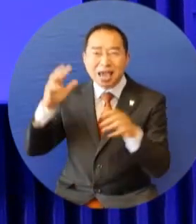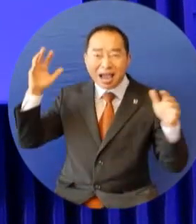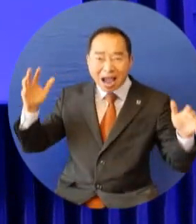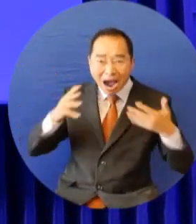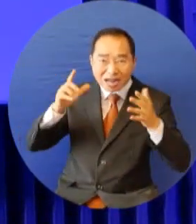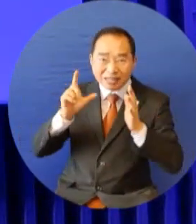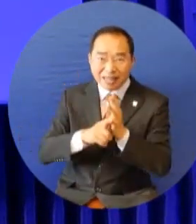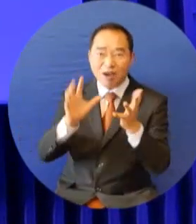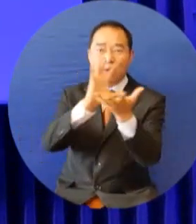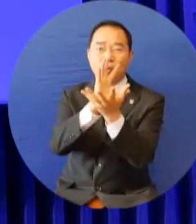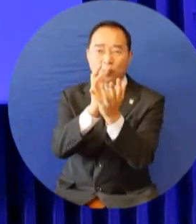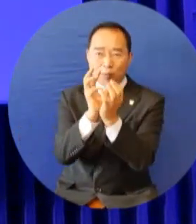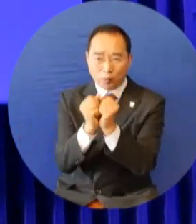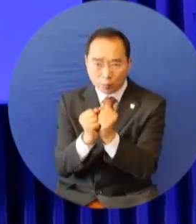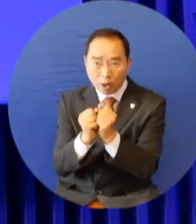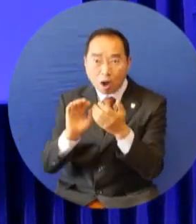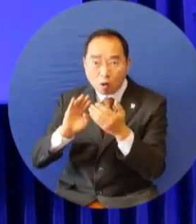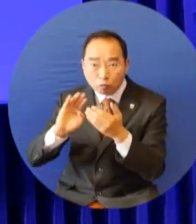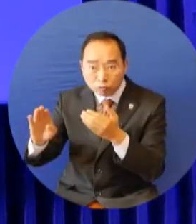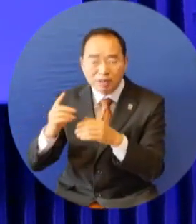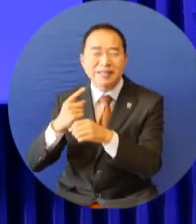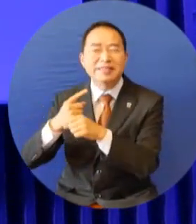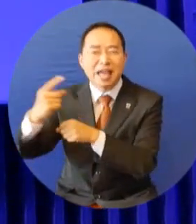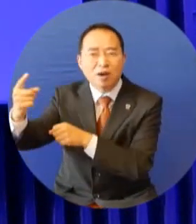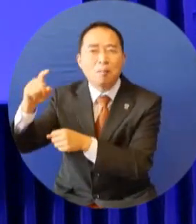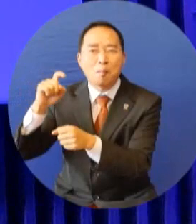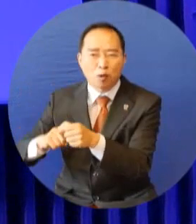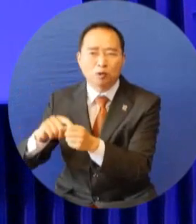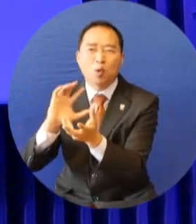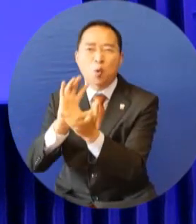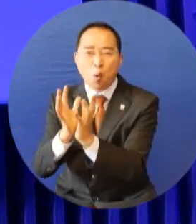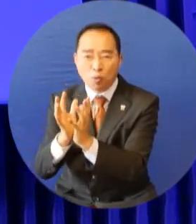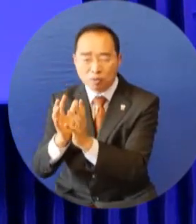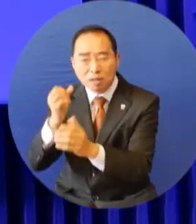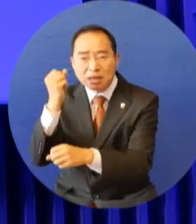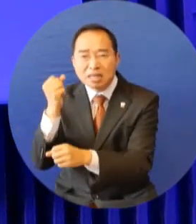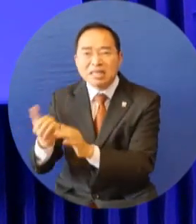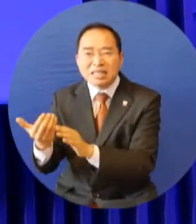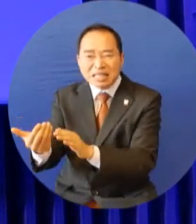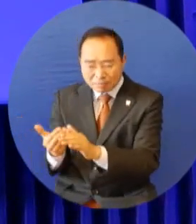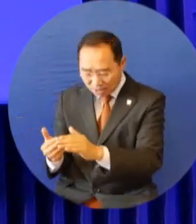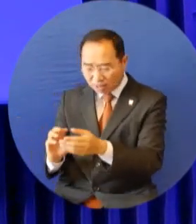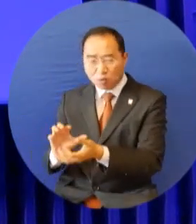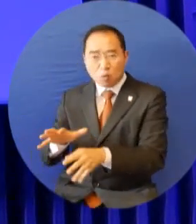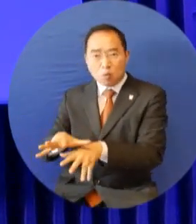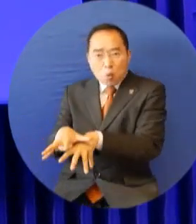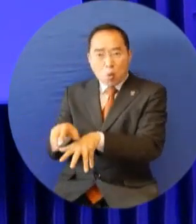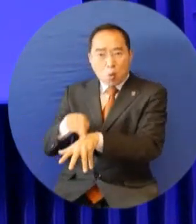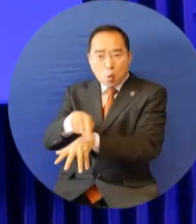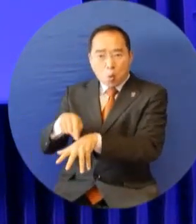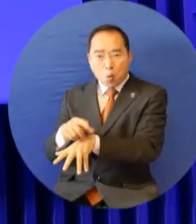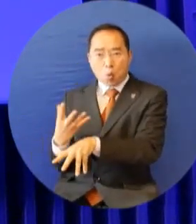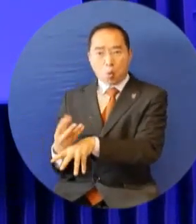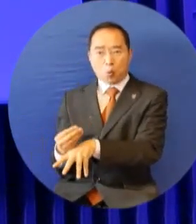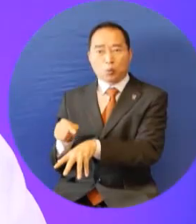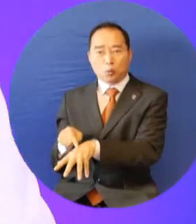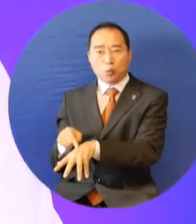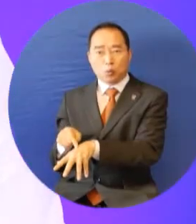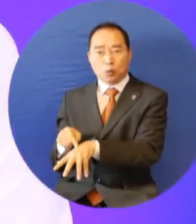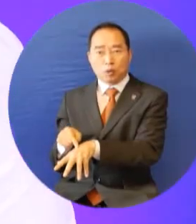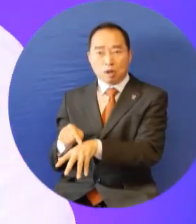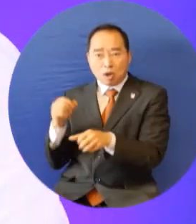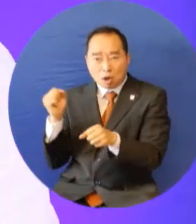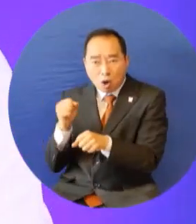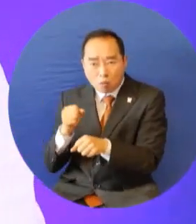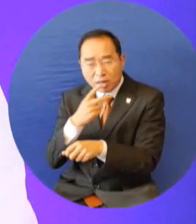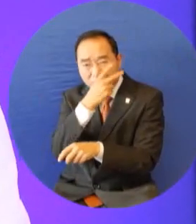만들어지는 게 아니야. 이미 가을에 꽃이 지고 나서 다시 내년 봄에 피울 꽃을 맺혀져 있어.